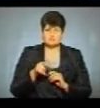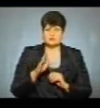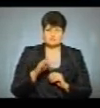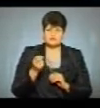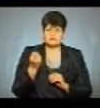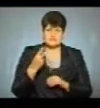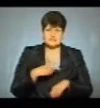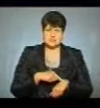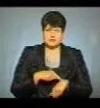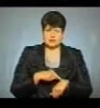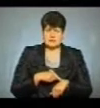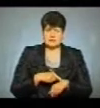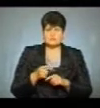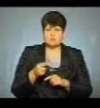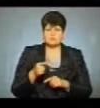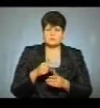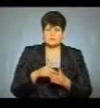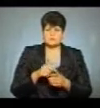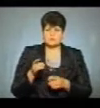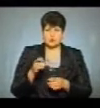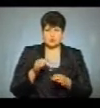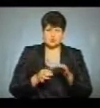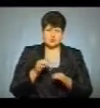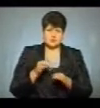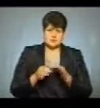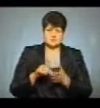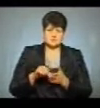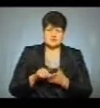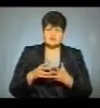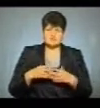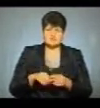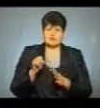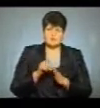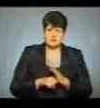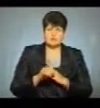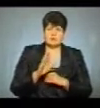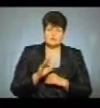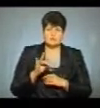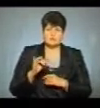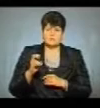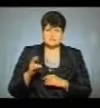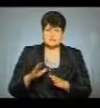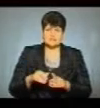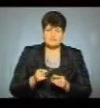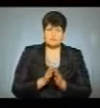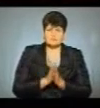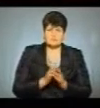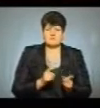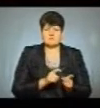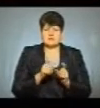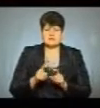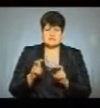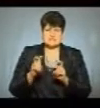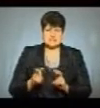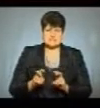о 12-й годині в Тернопільському міськрайонному суді. За словами представника сім'ї вбитої Володимира Рубінського, який подав клопотання про перенесення